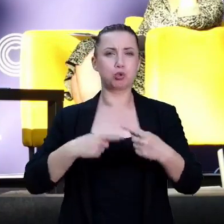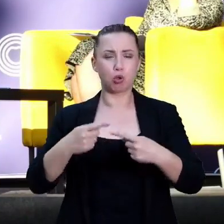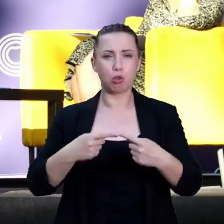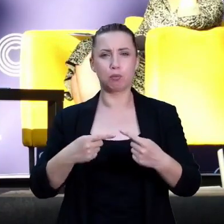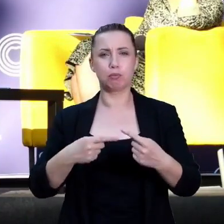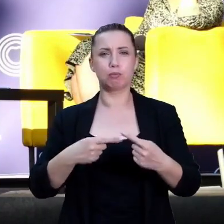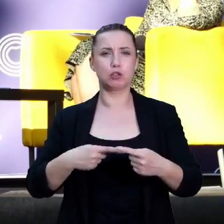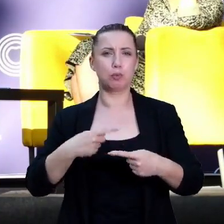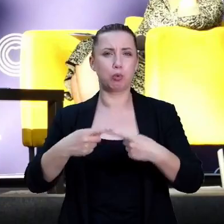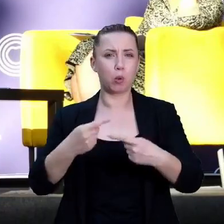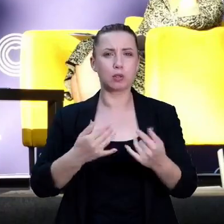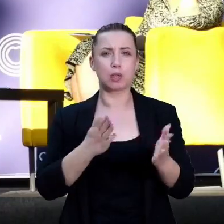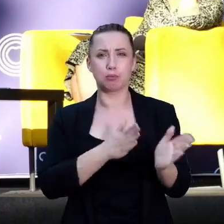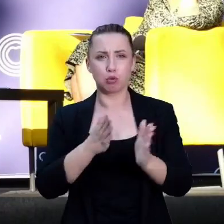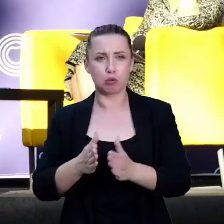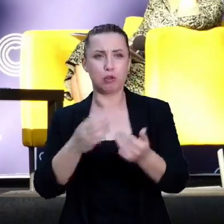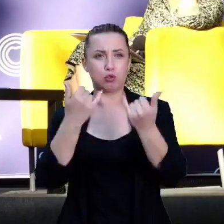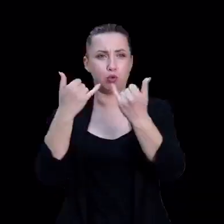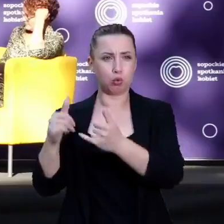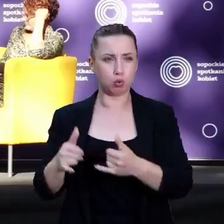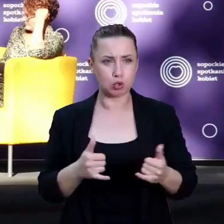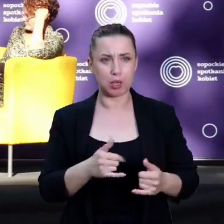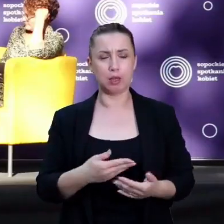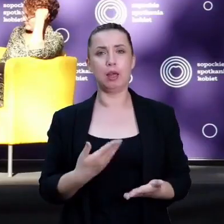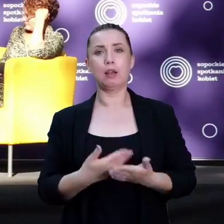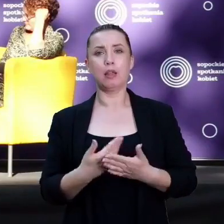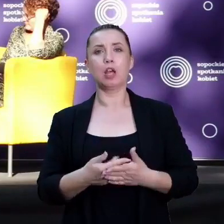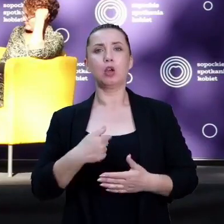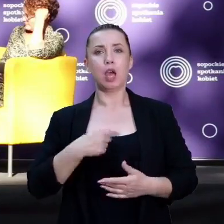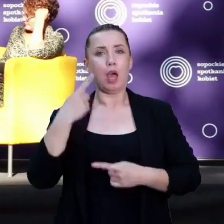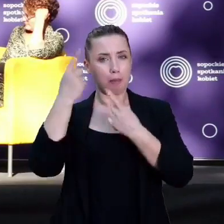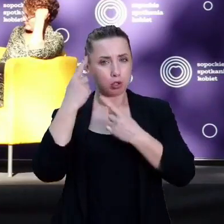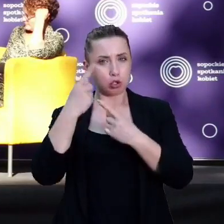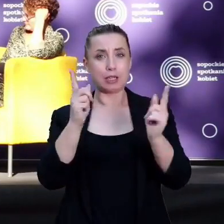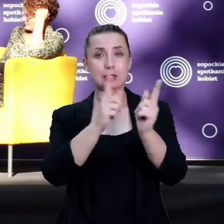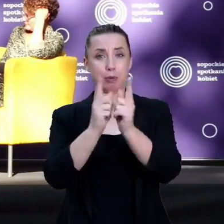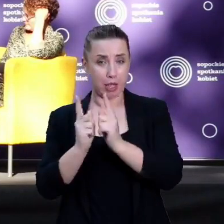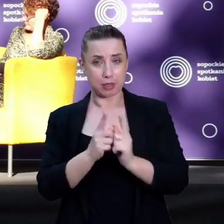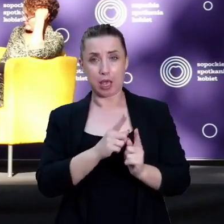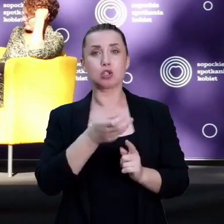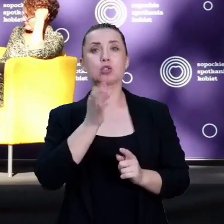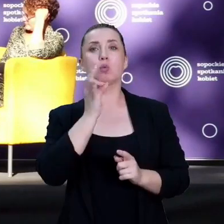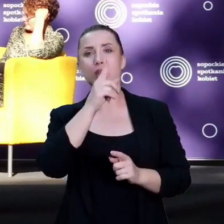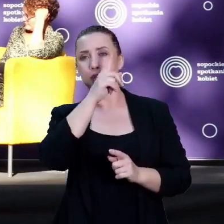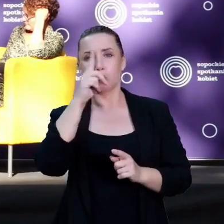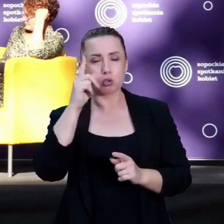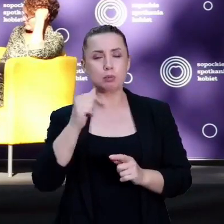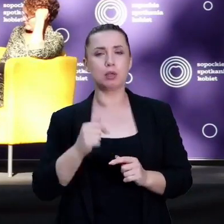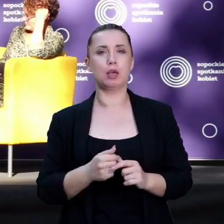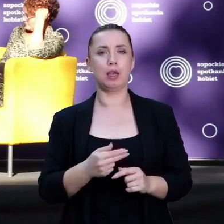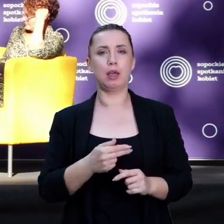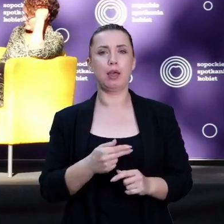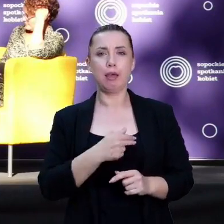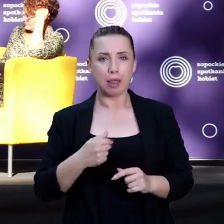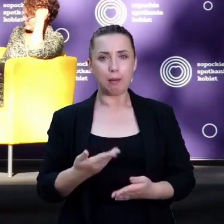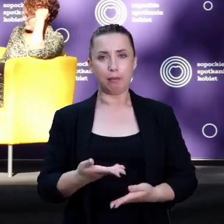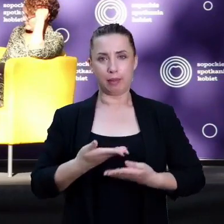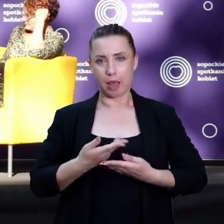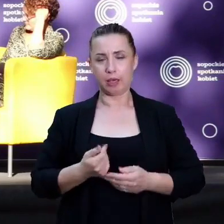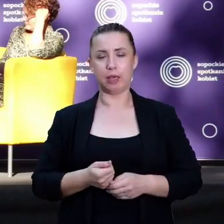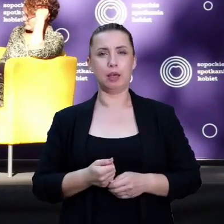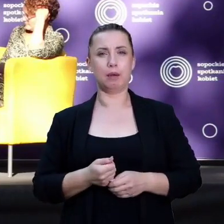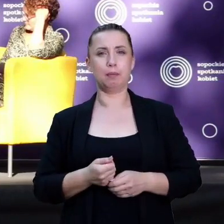wszystko przydało, więc myślę, że młodymi na pewno nam też czyni z nas